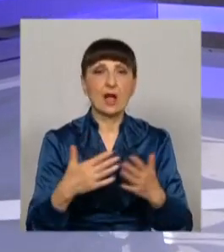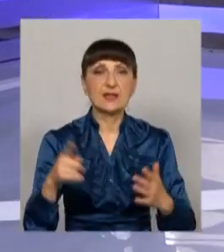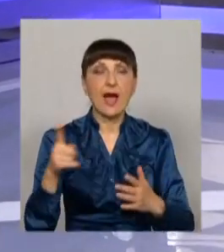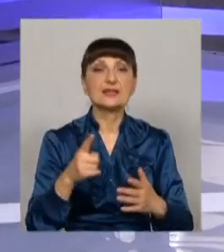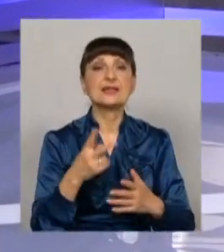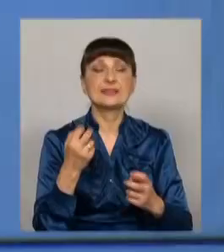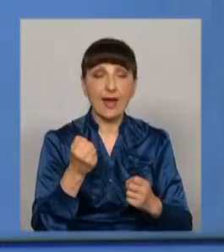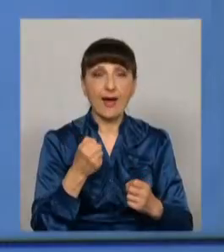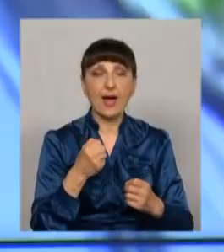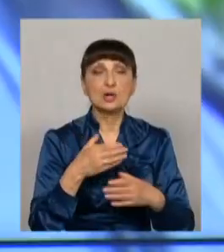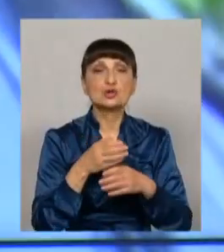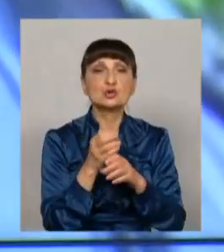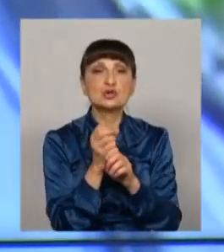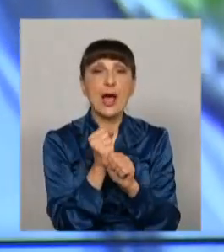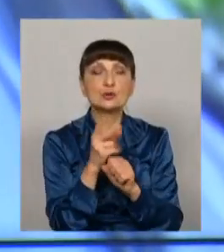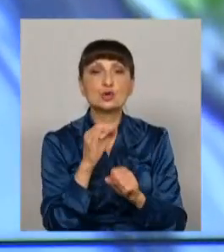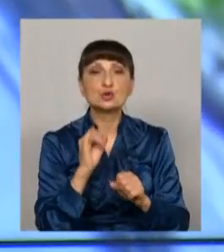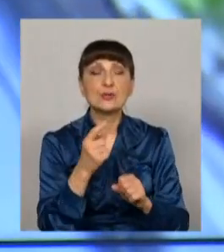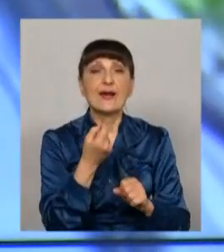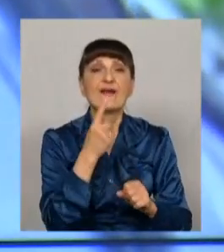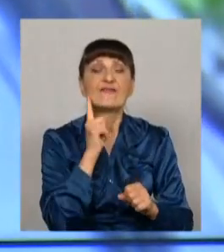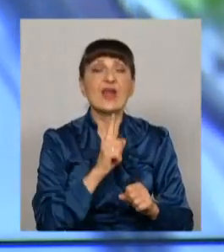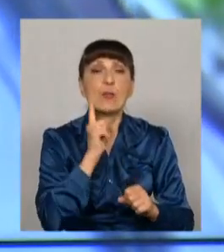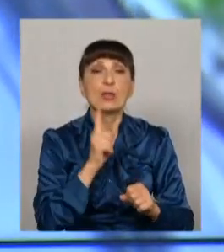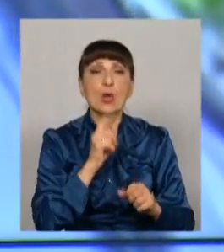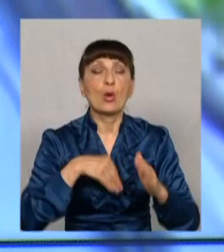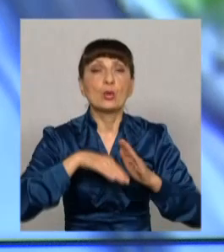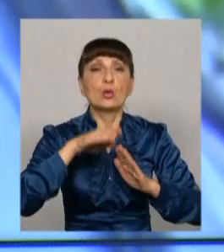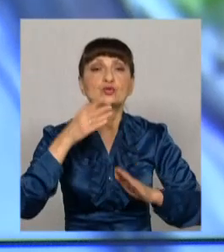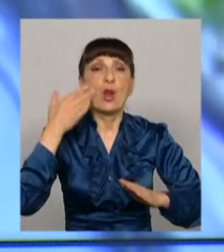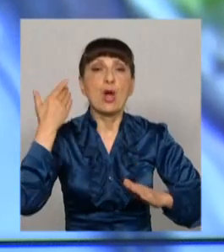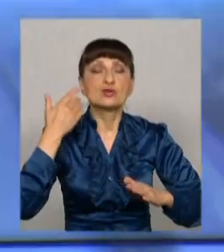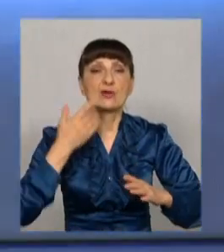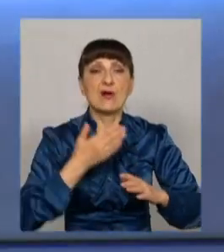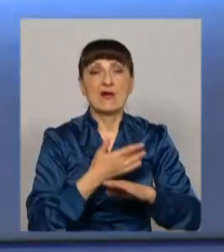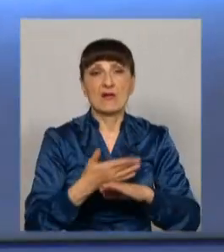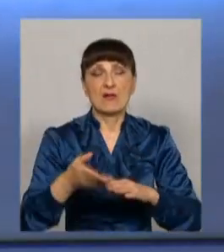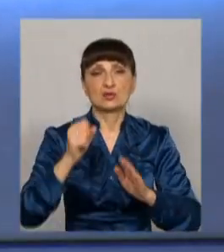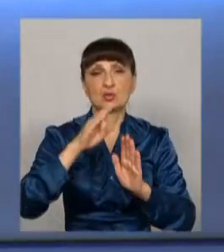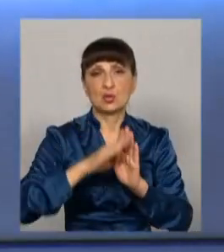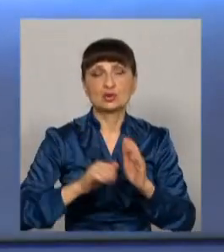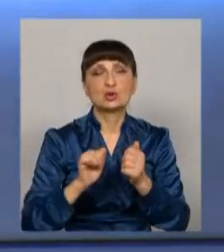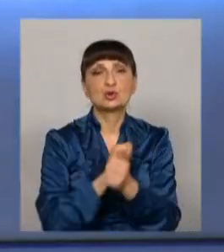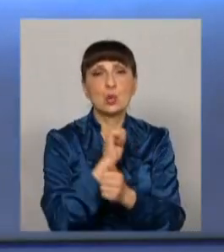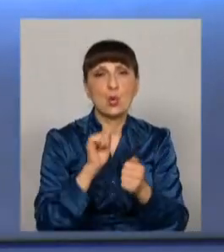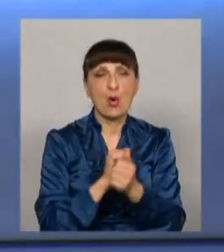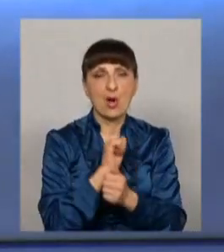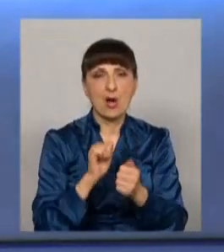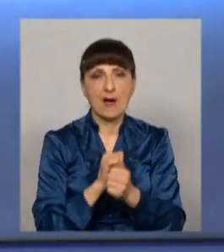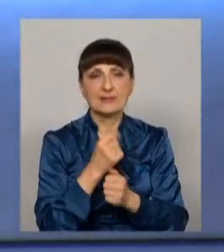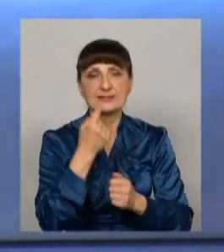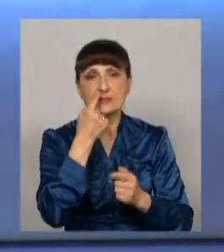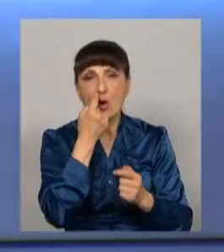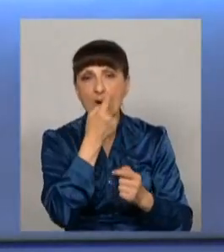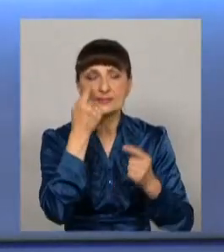сужают сосуды, некоторое время облегчают, но потом возникает сухость слизистых. И это